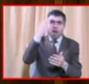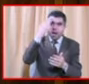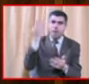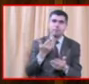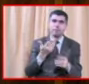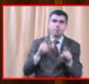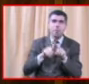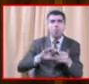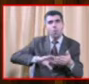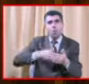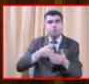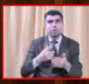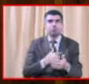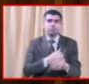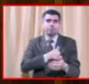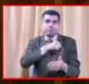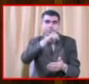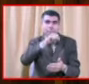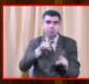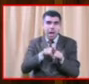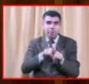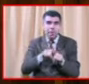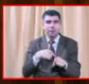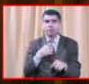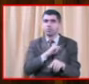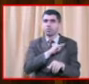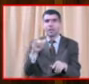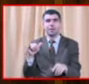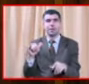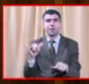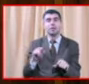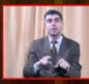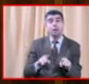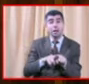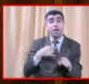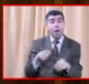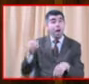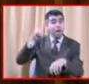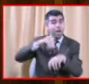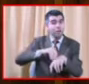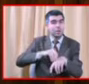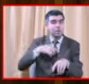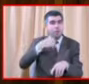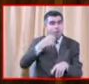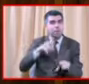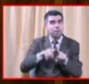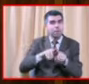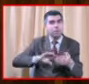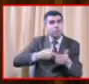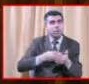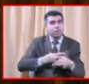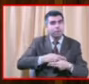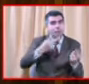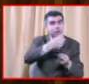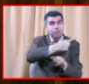ما كيبغي هذه الشهادات، كلشي كنتاسفوا عليه. ومرة أخرى أؤكد أن الوسيلة الوحيدة باش ما